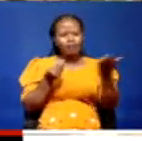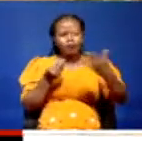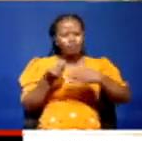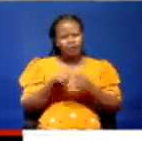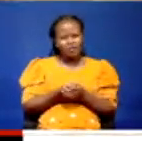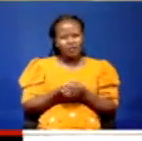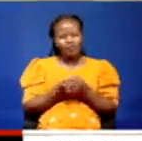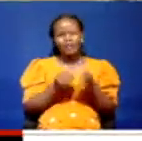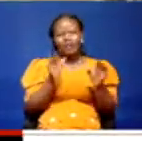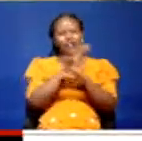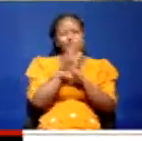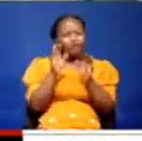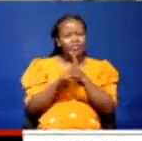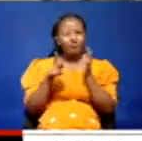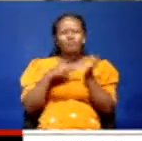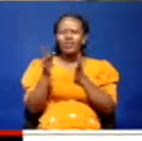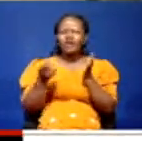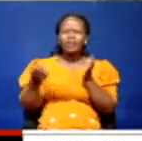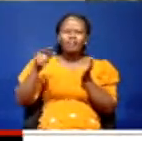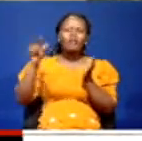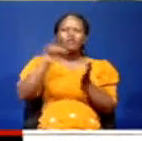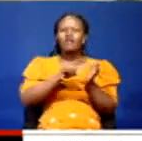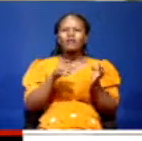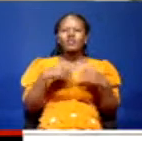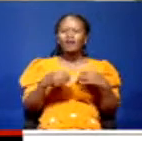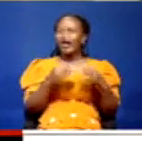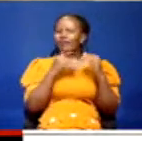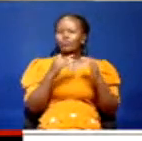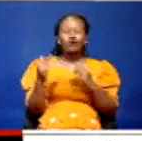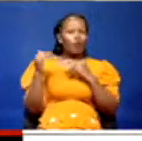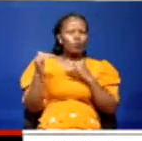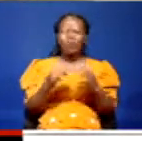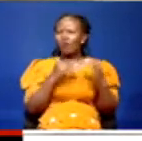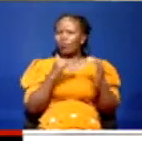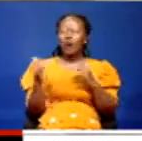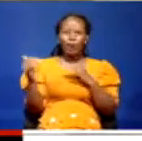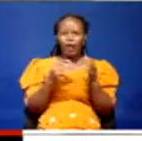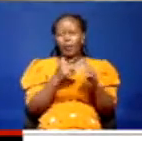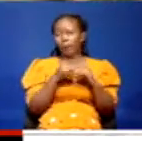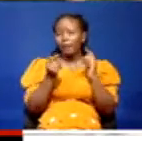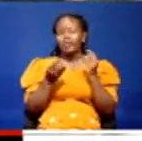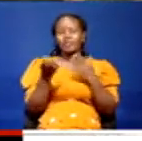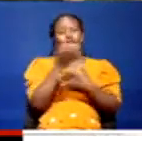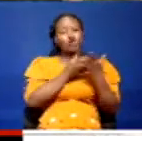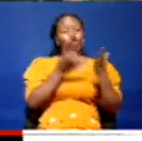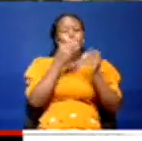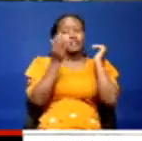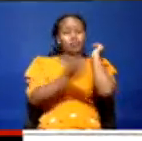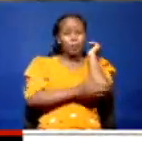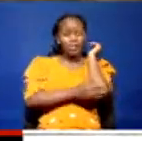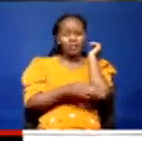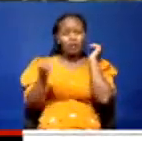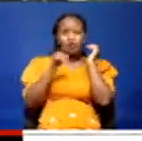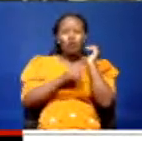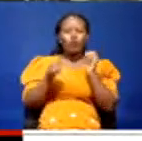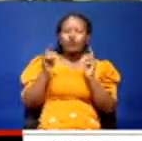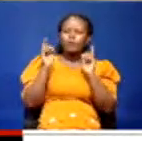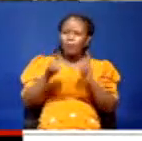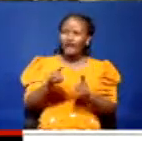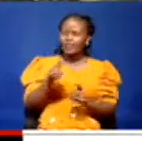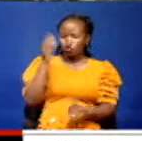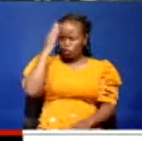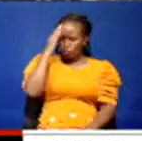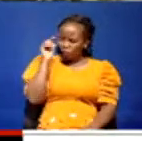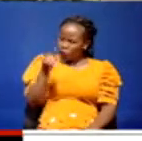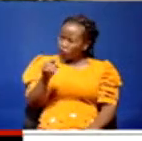Wamama inakuwa vita, si ndio? Mabwana anasema tunakula pesa yao. Na ni uchumi mbaya. Kwa hivyo tuangalia wewe kama mwananchi wa